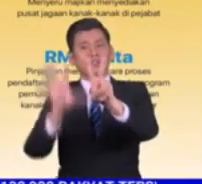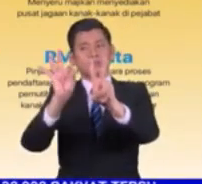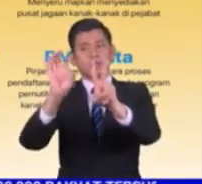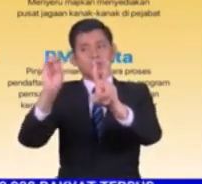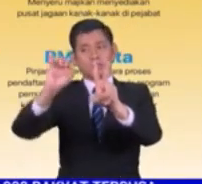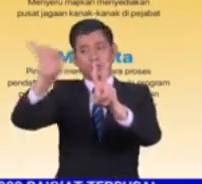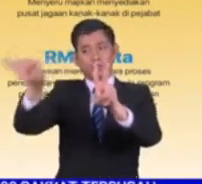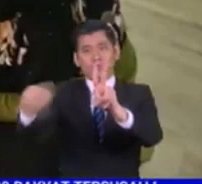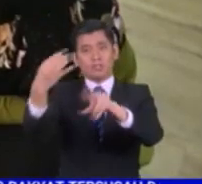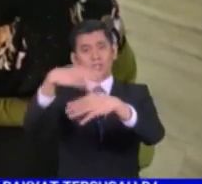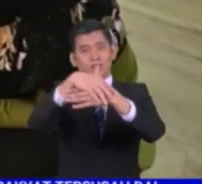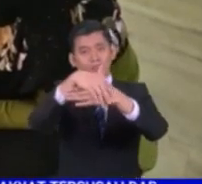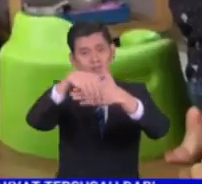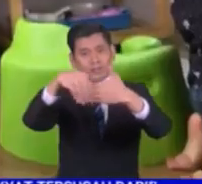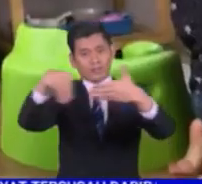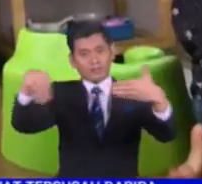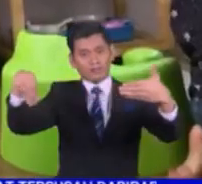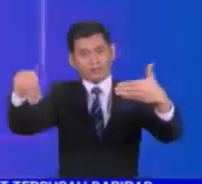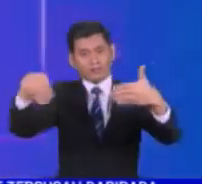RM290 juta.